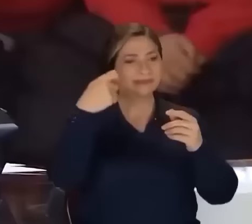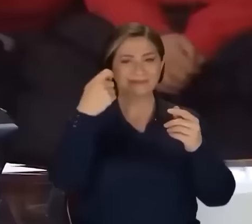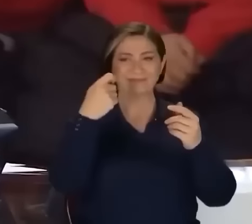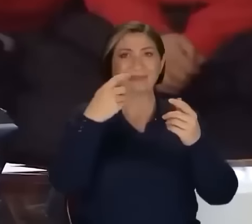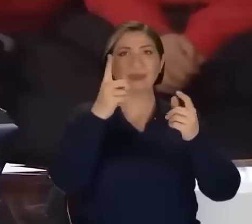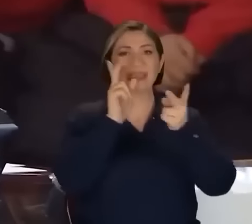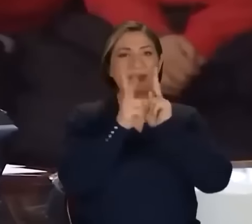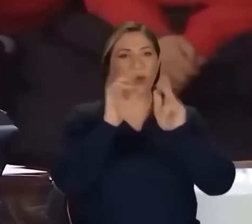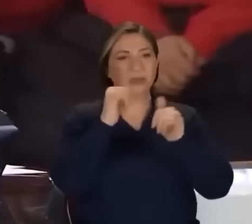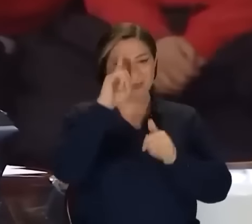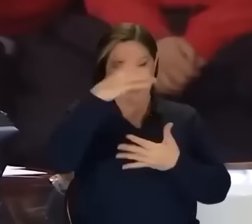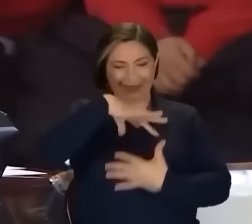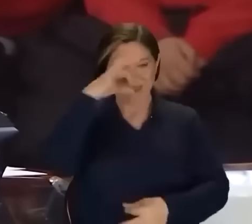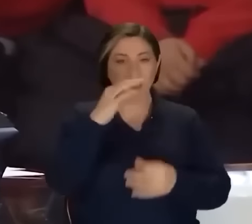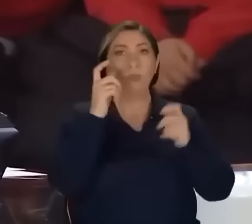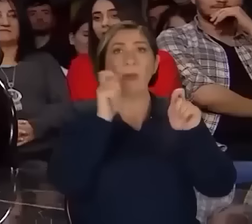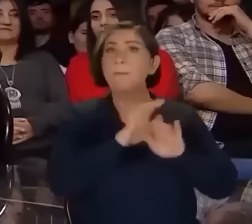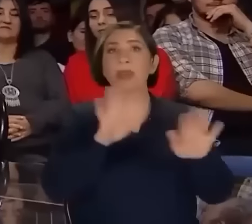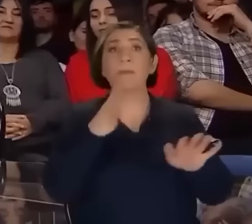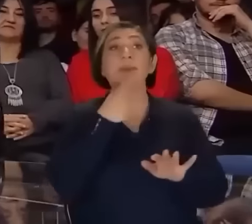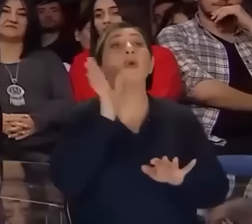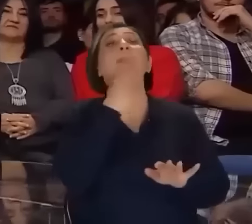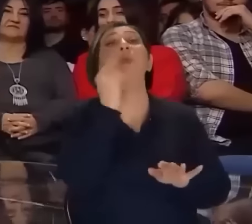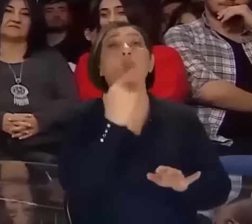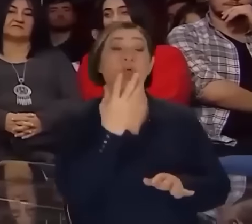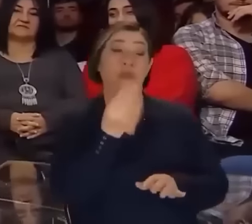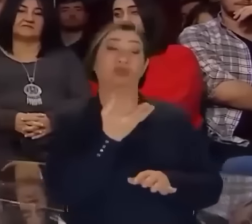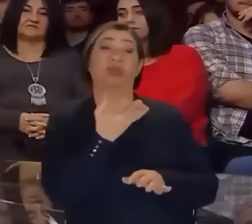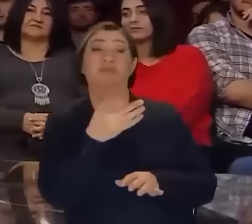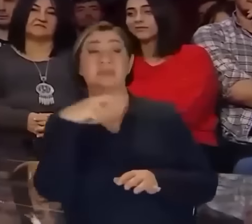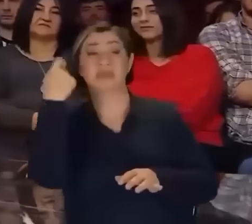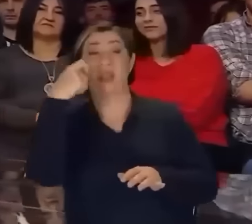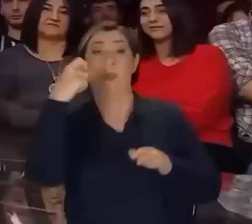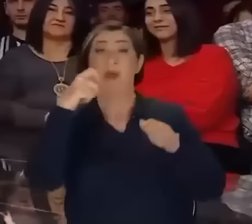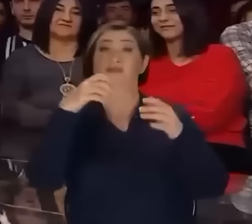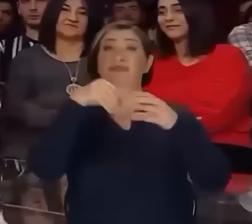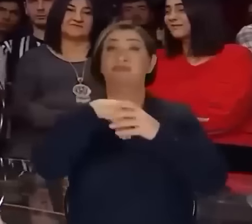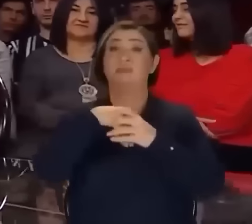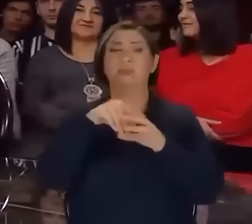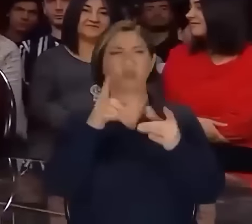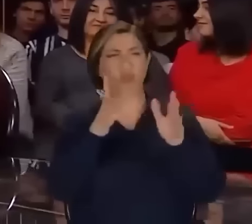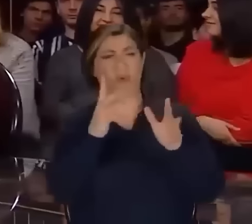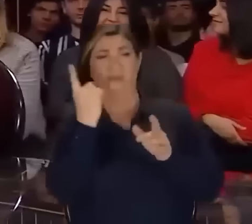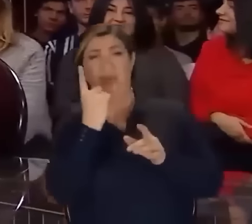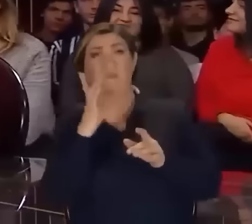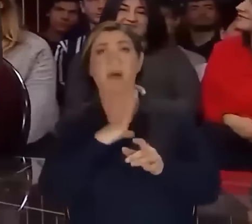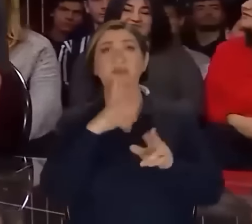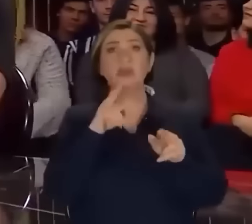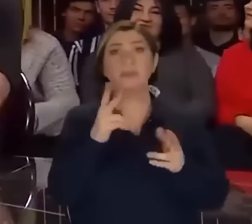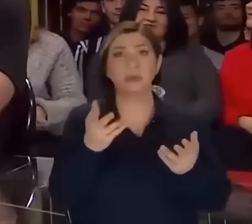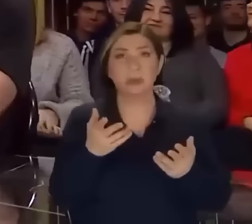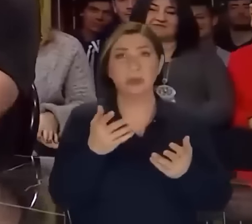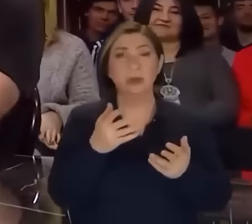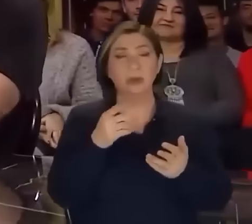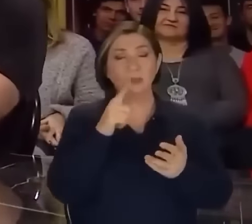yepyeni bir şeydi ki bilmiyorsan bari bilmiyorum de olur mu canım sinema perdesine Her şeyde böyle bir tuhaf bir kutsallık